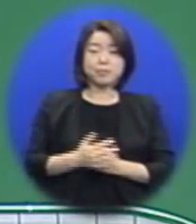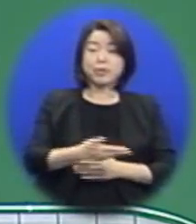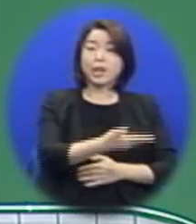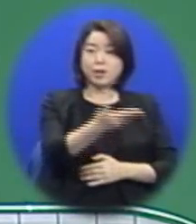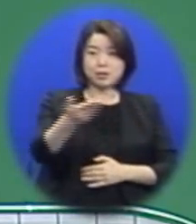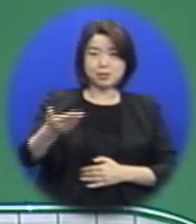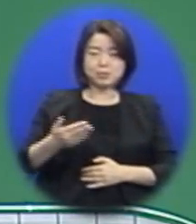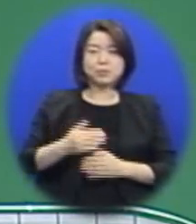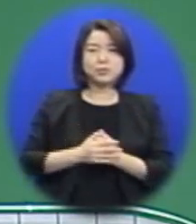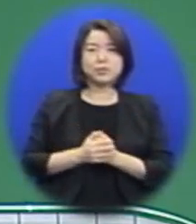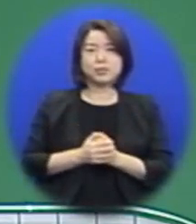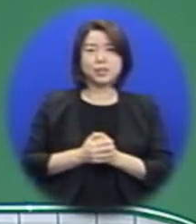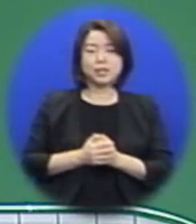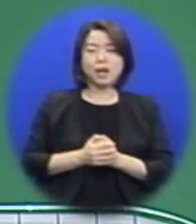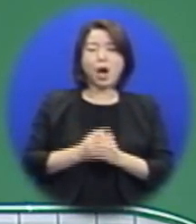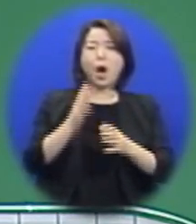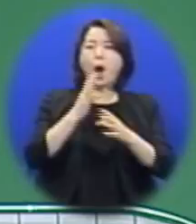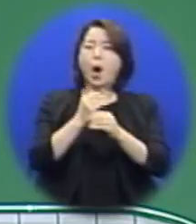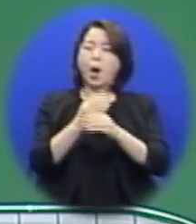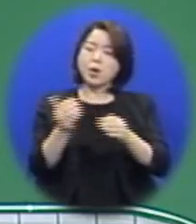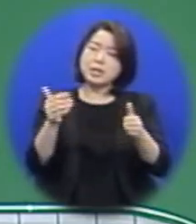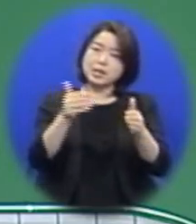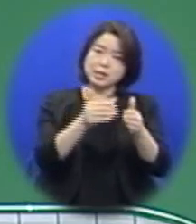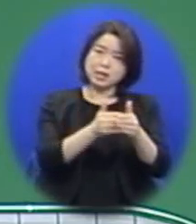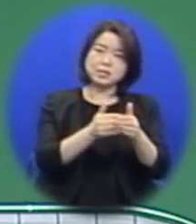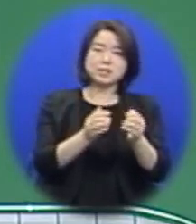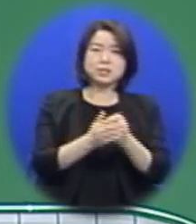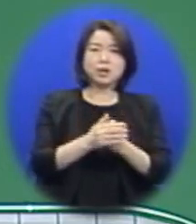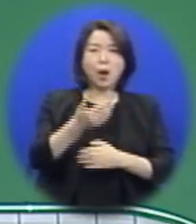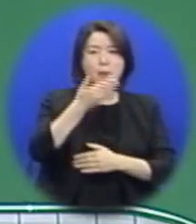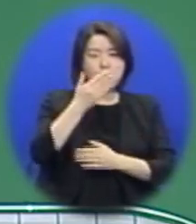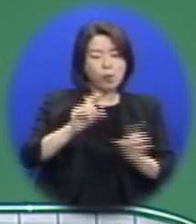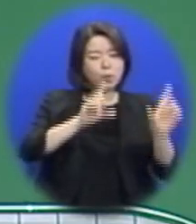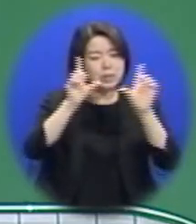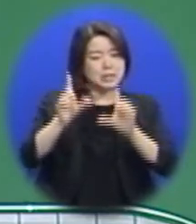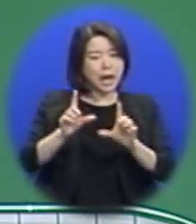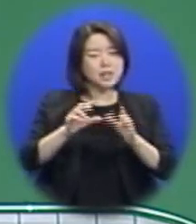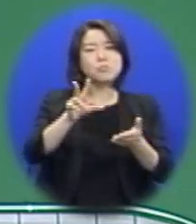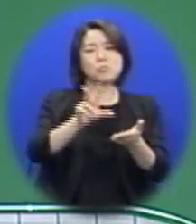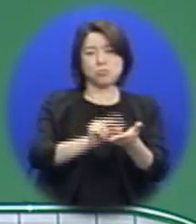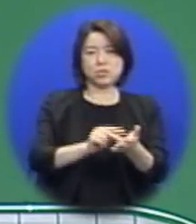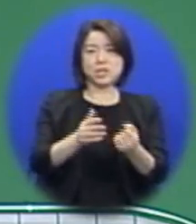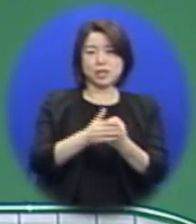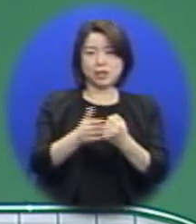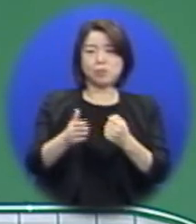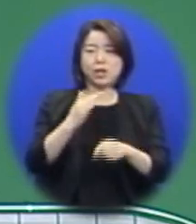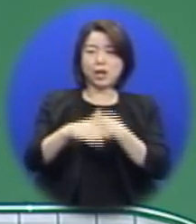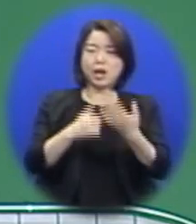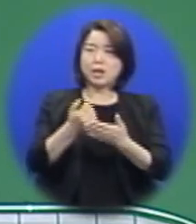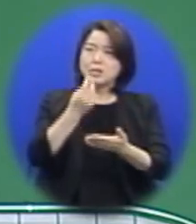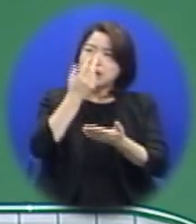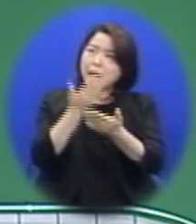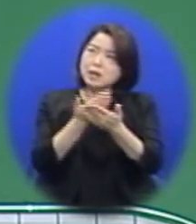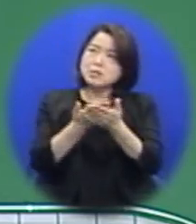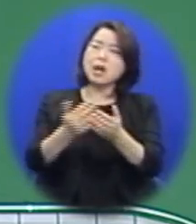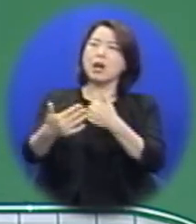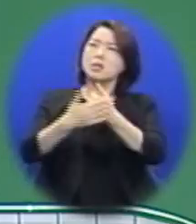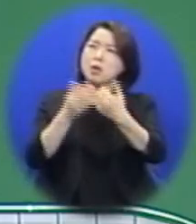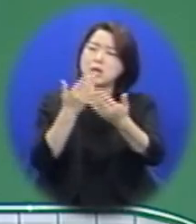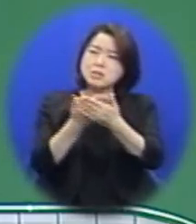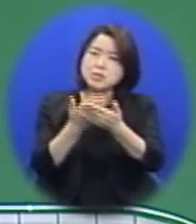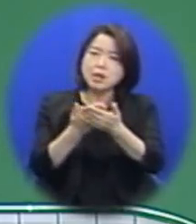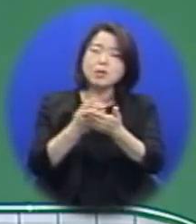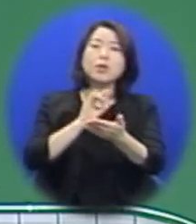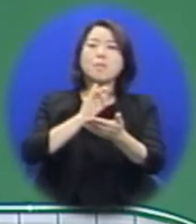여러분, 언제까지 먹고 사는 문제 때문에 하나님 살려주세요, 도와주세요